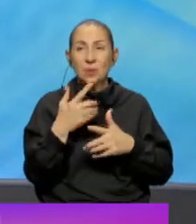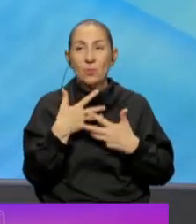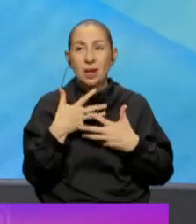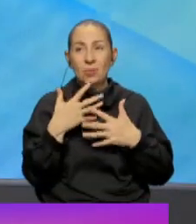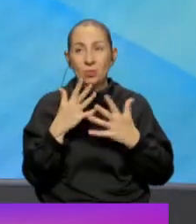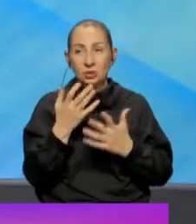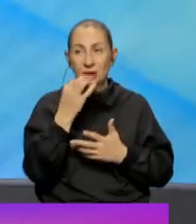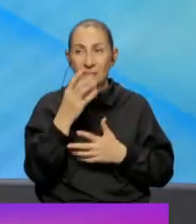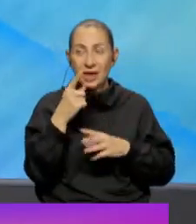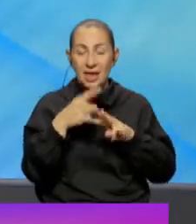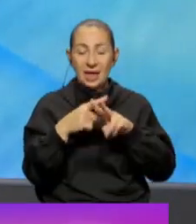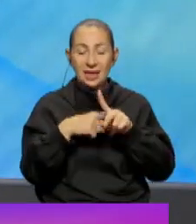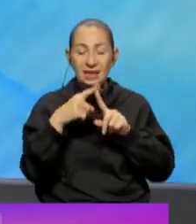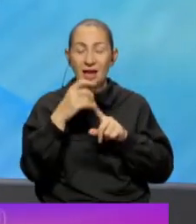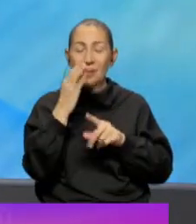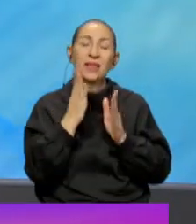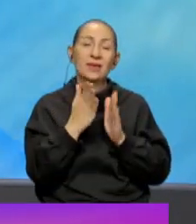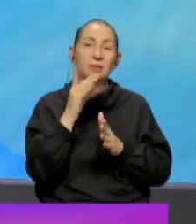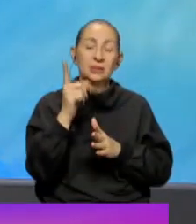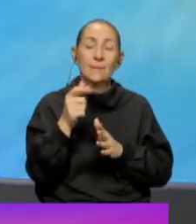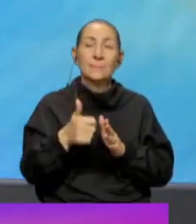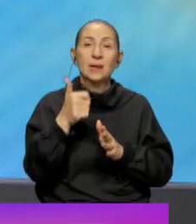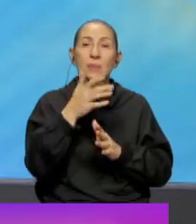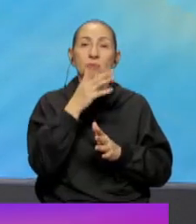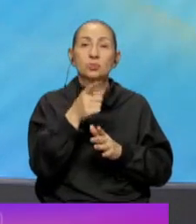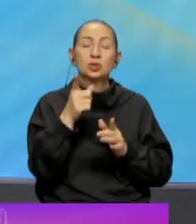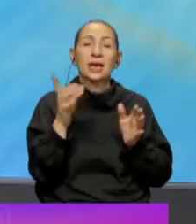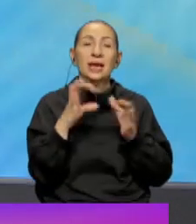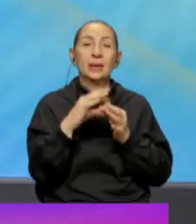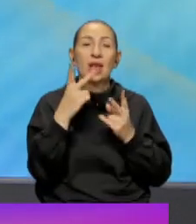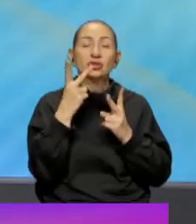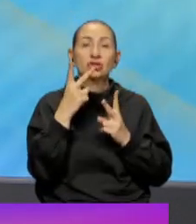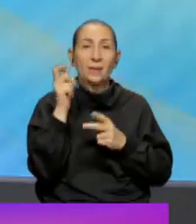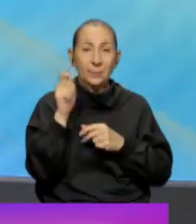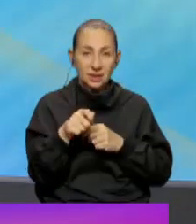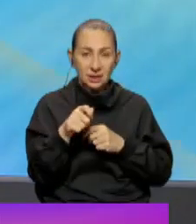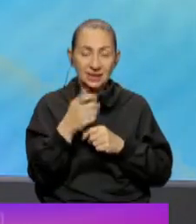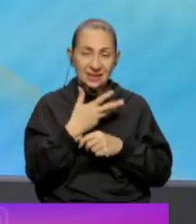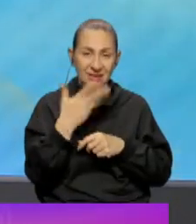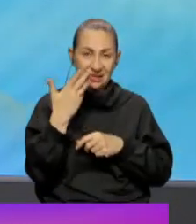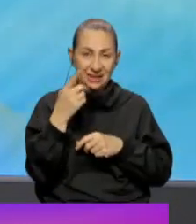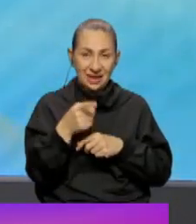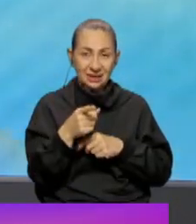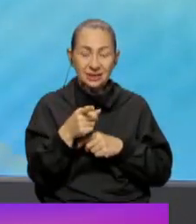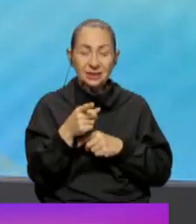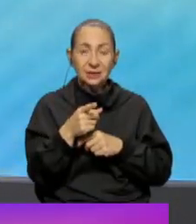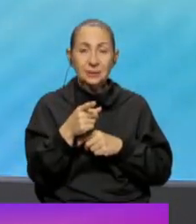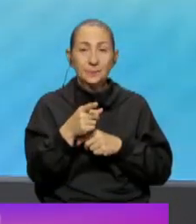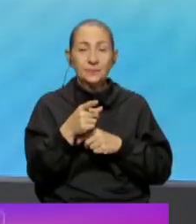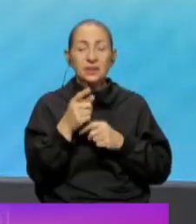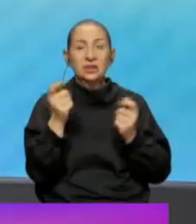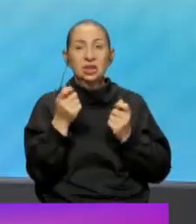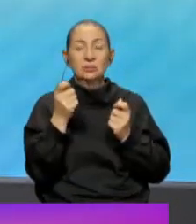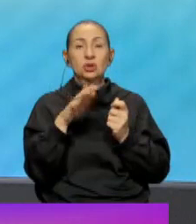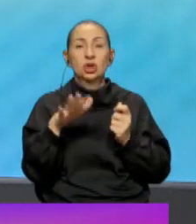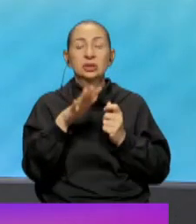moralini bozan haber. EYT haberiyle devam edeceğiz. Bakan biliyorsunuz bununla ilgili bir açıklama yaptı sevgili izleyenler. Çalışma